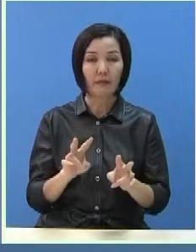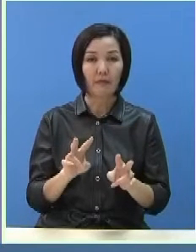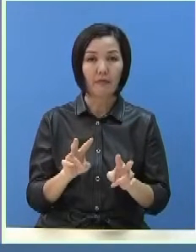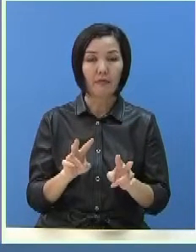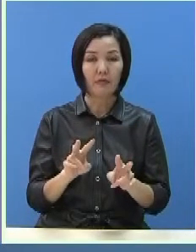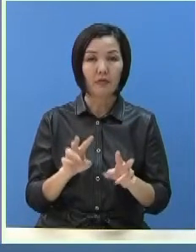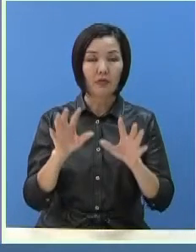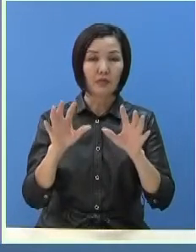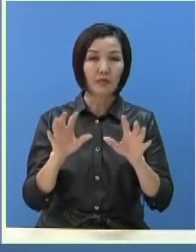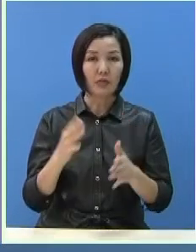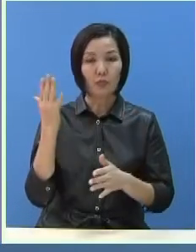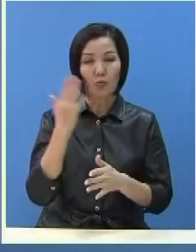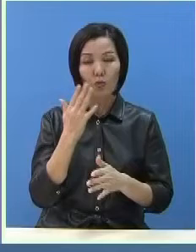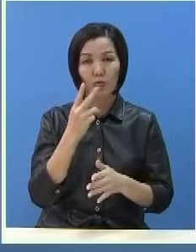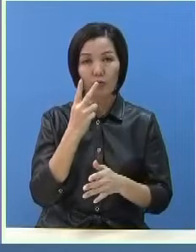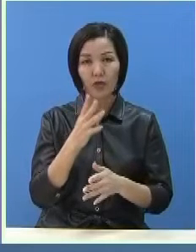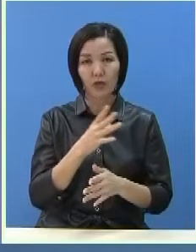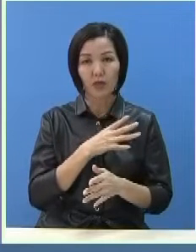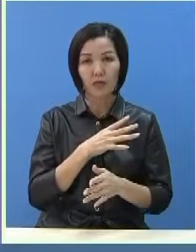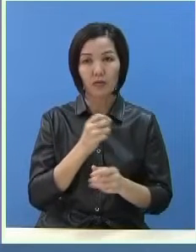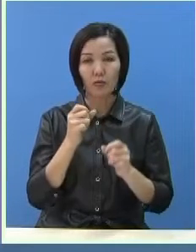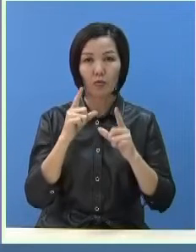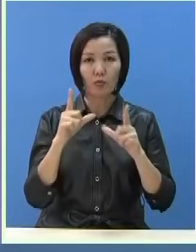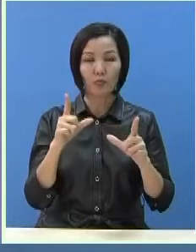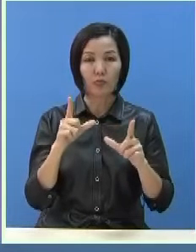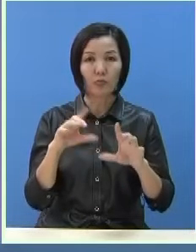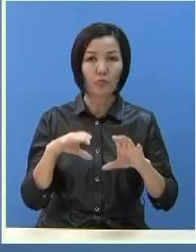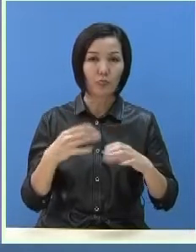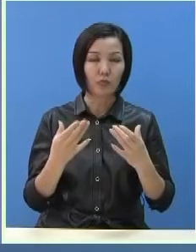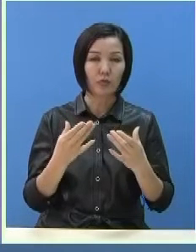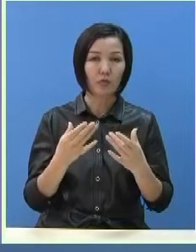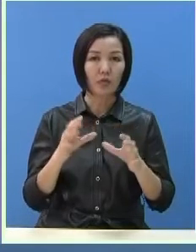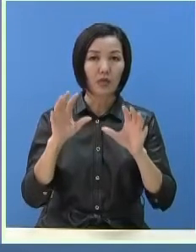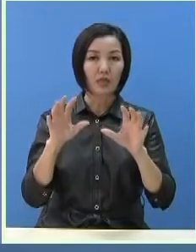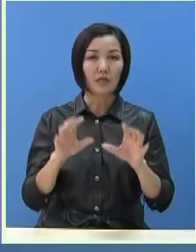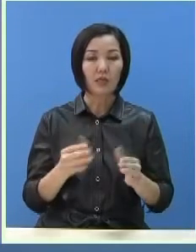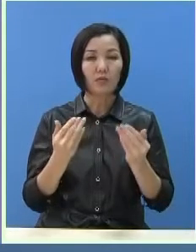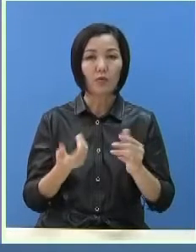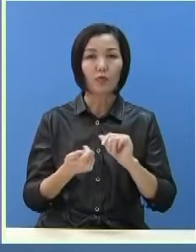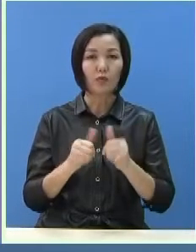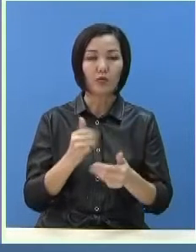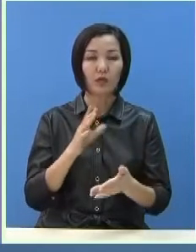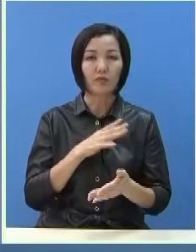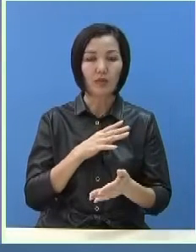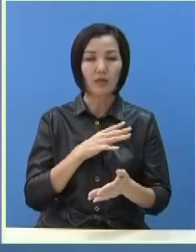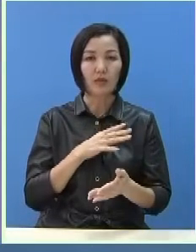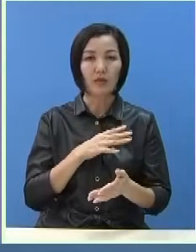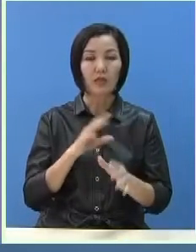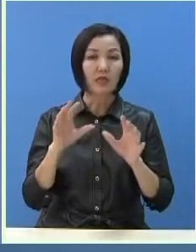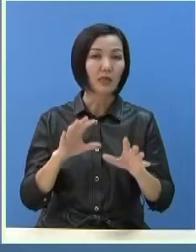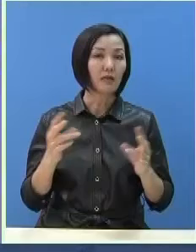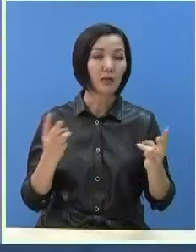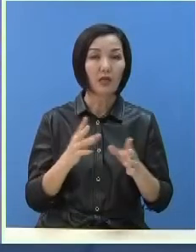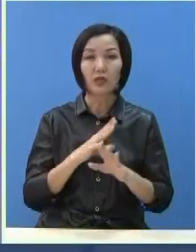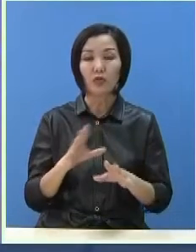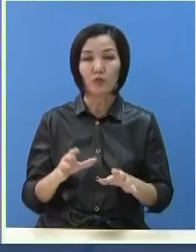Бірақ сол заңды оқып отырған адамның көзі шынымен бадырайып кетеді. Ол заң бүгінде өзгеріп жатыр. Яғни ондай заңның бізге қажеті жоқ.